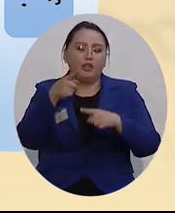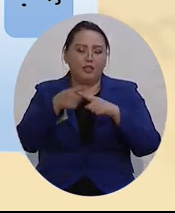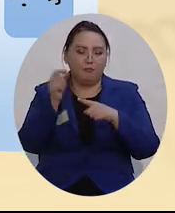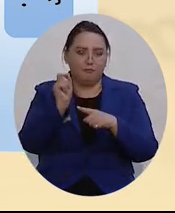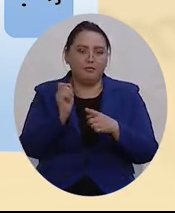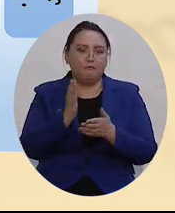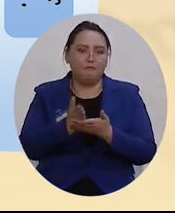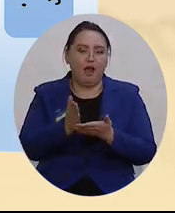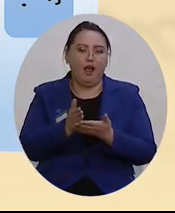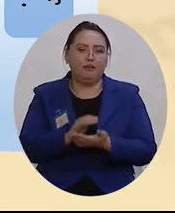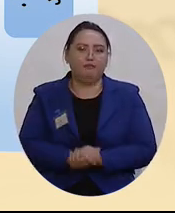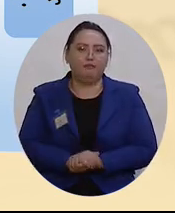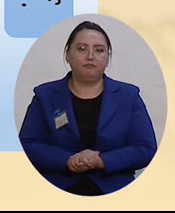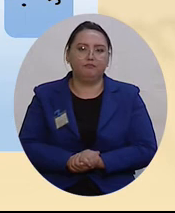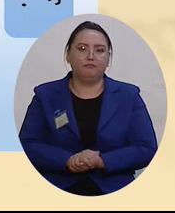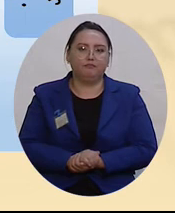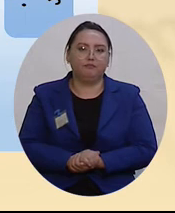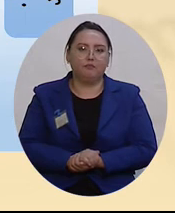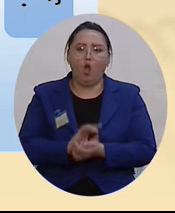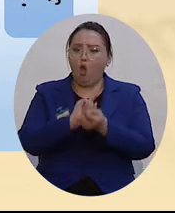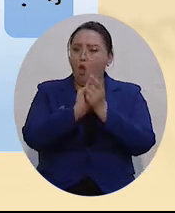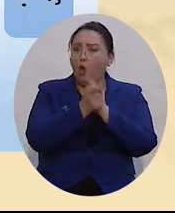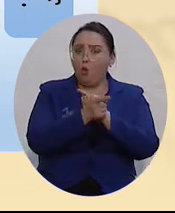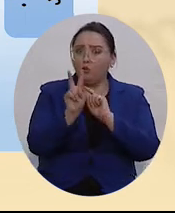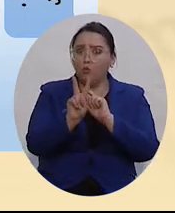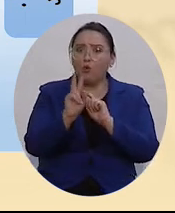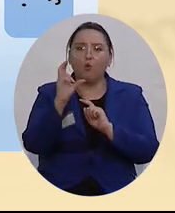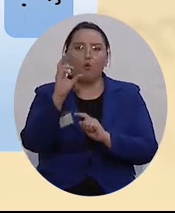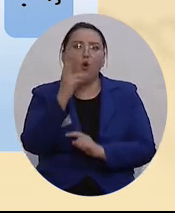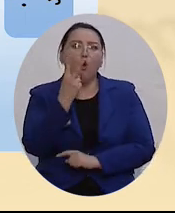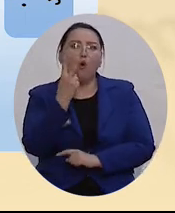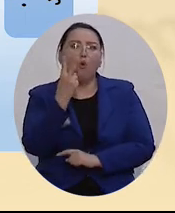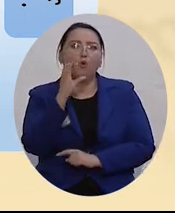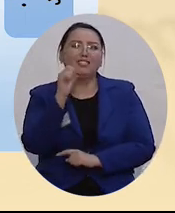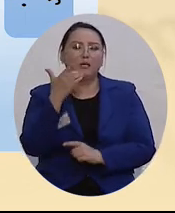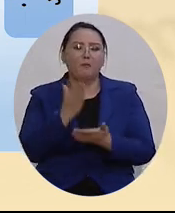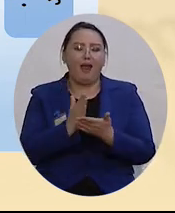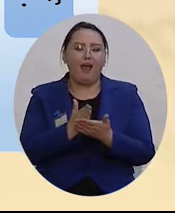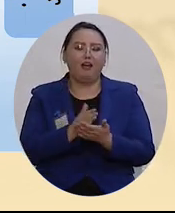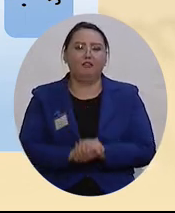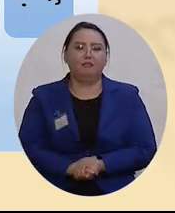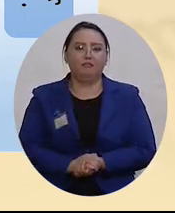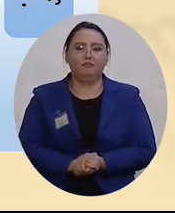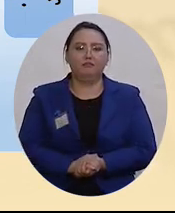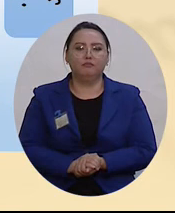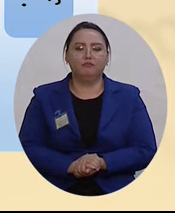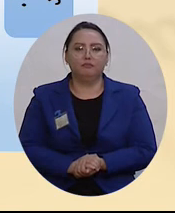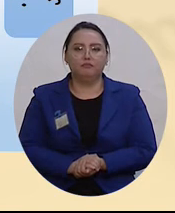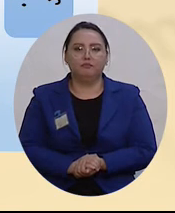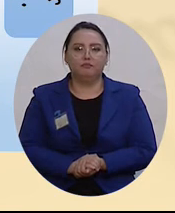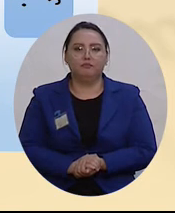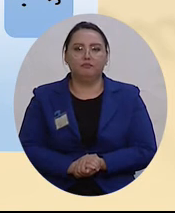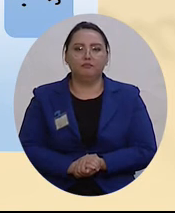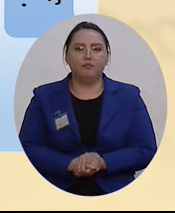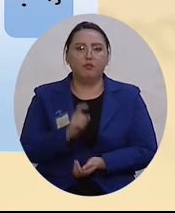гэдэг үгэнд орсон эс хувилгагч үсгээр төгсөн нөхцөл залгсан учраас шууд залган бичсэн байна. За тэгвэл хүс гэдэг үг